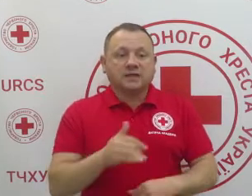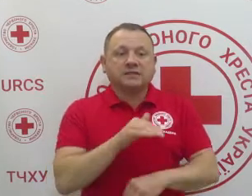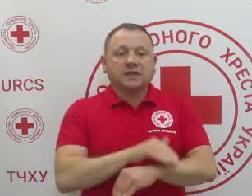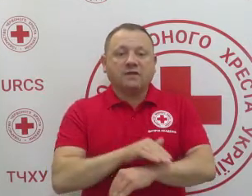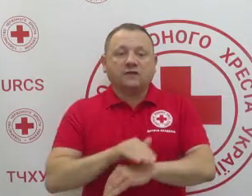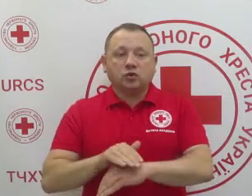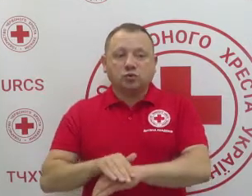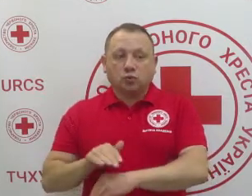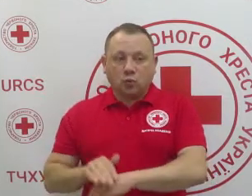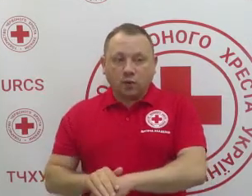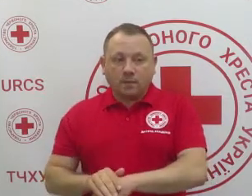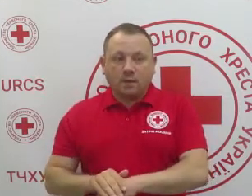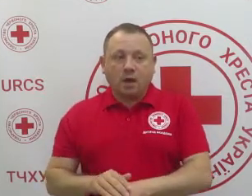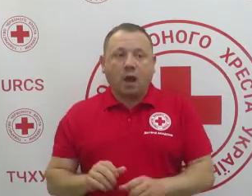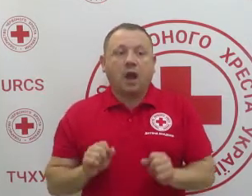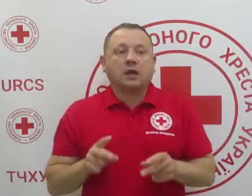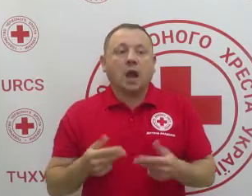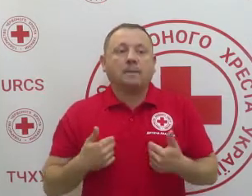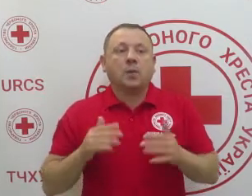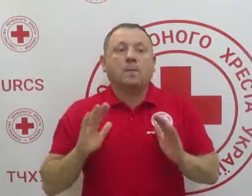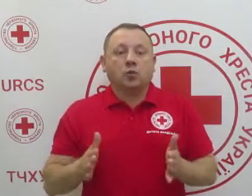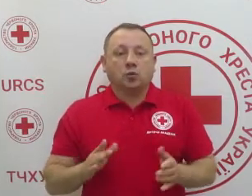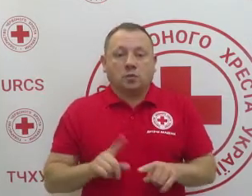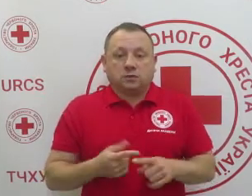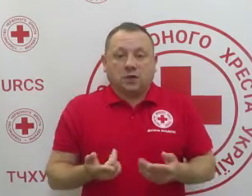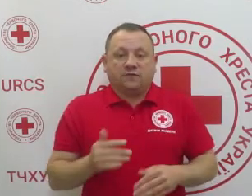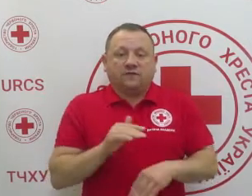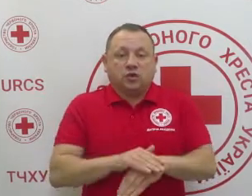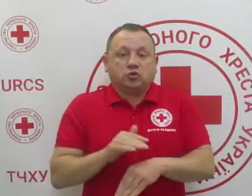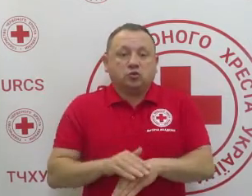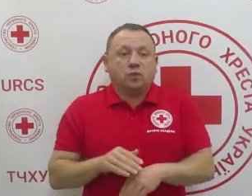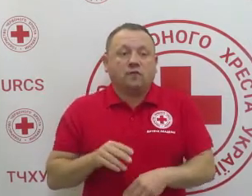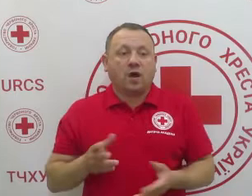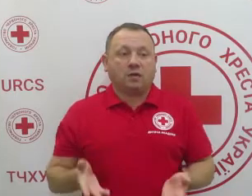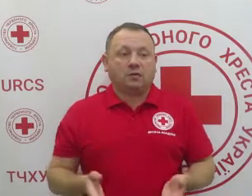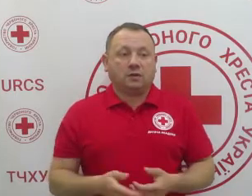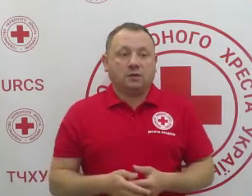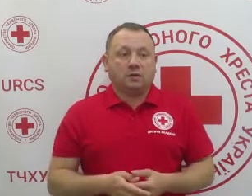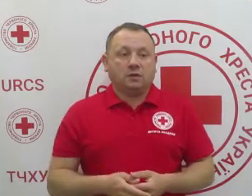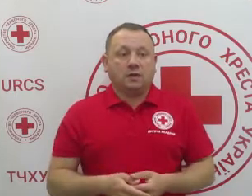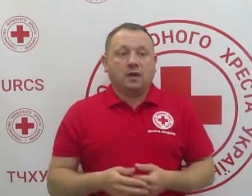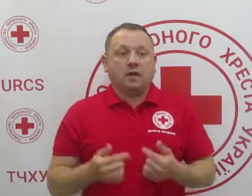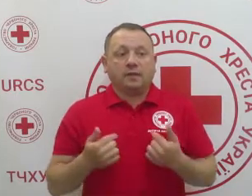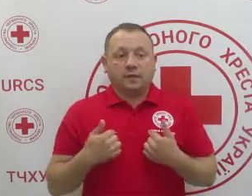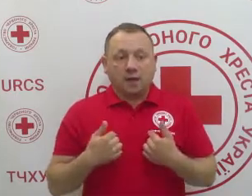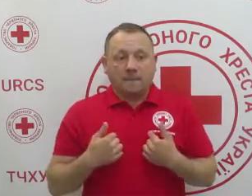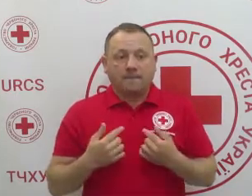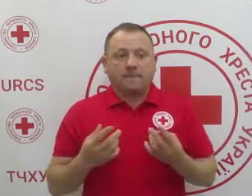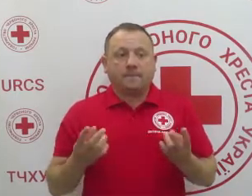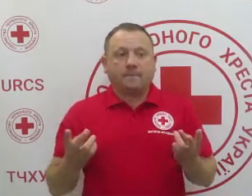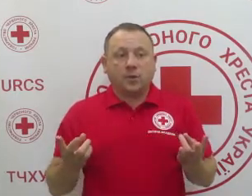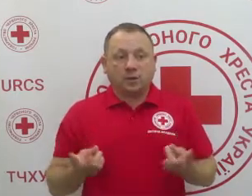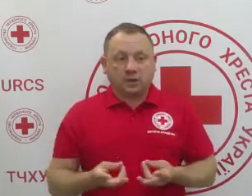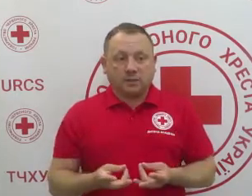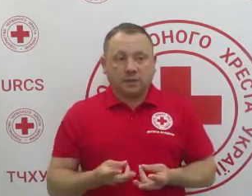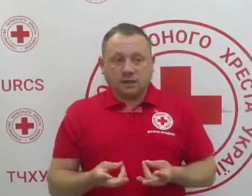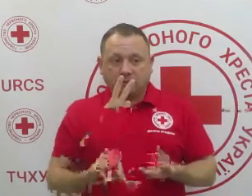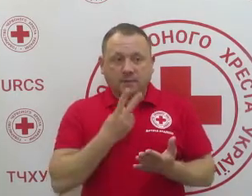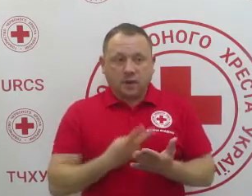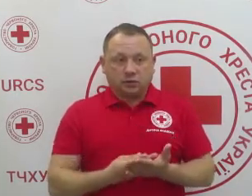як ми будемо її фіксувати? Нам потрібно дві хустинки.